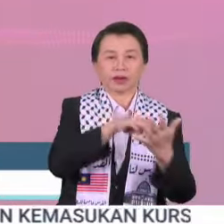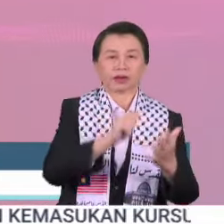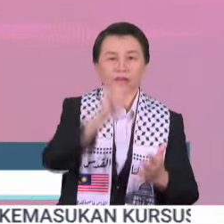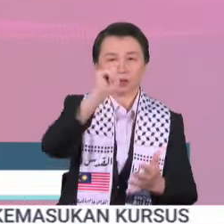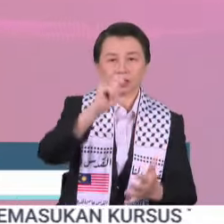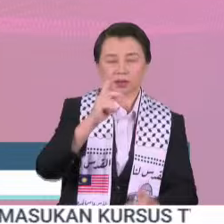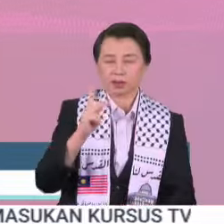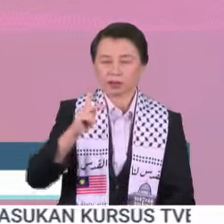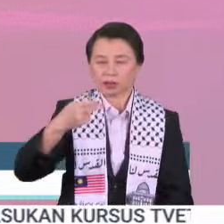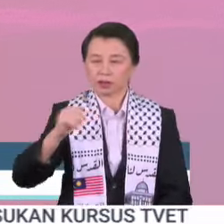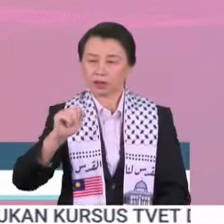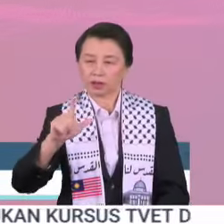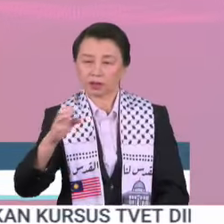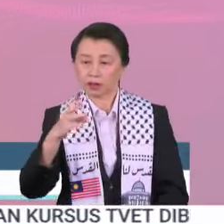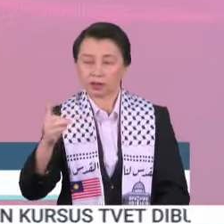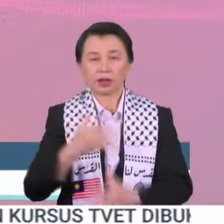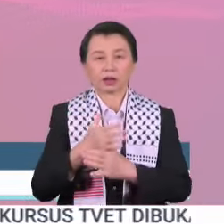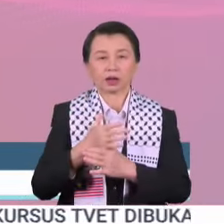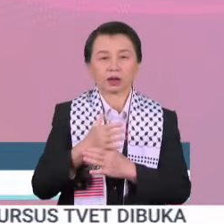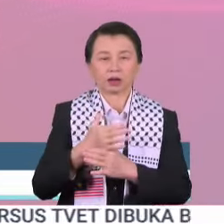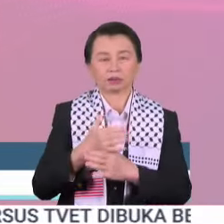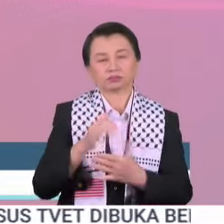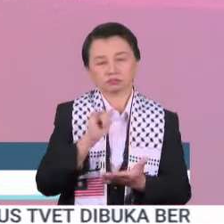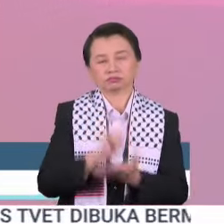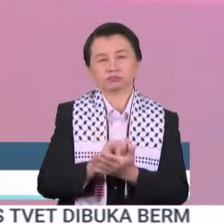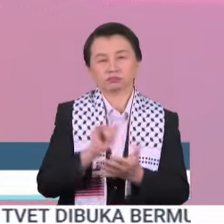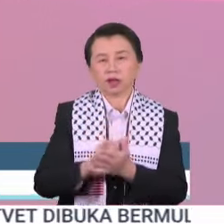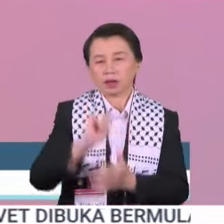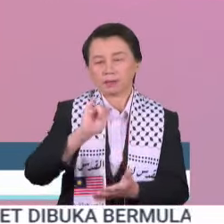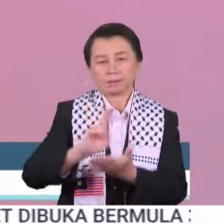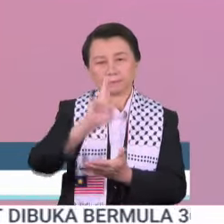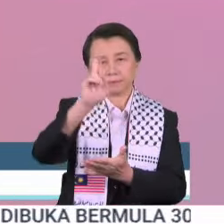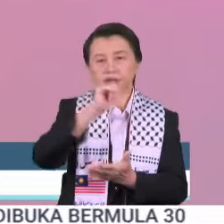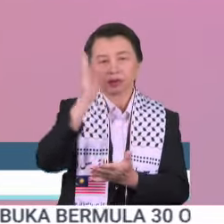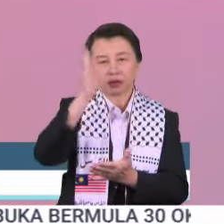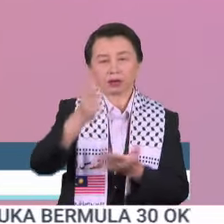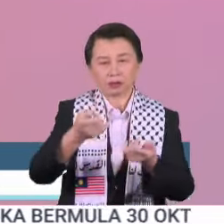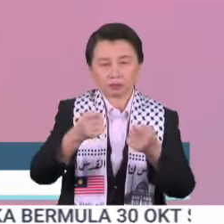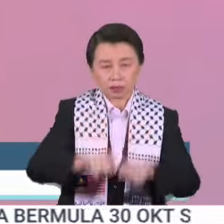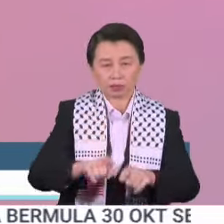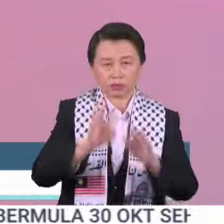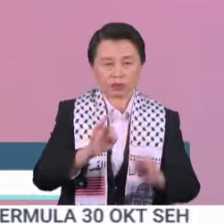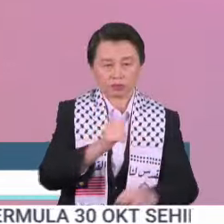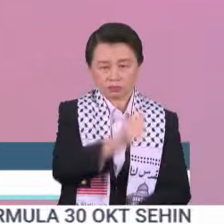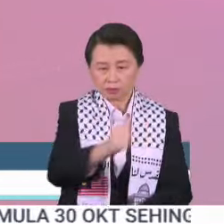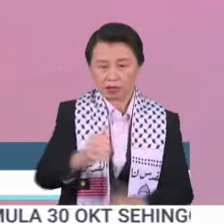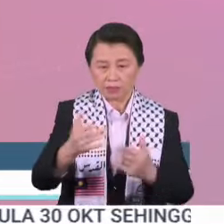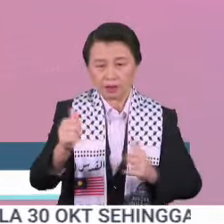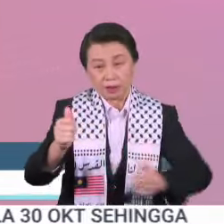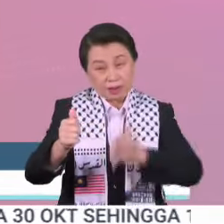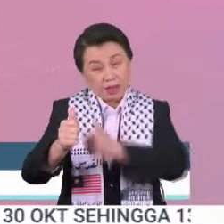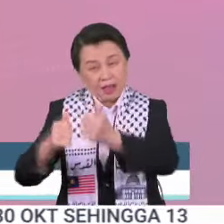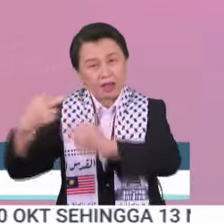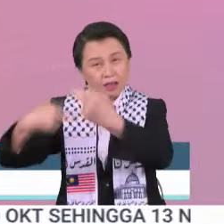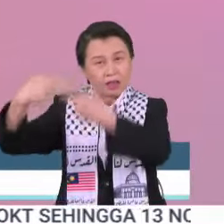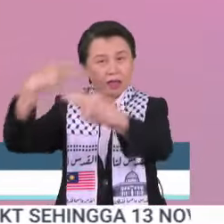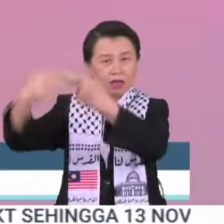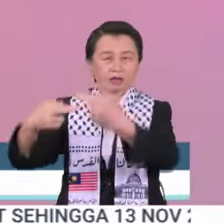Seri Muhammad Khalid Nordin berkata, perkongsian kepakaran antara IPT tidak akan berlaku jika masing-masing mahu mengejar ranking.